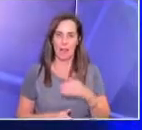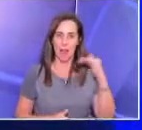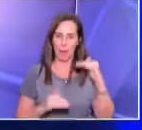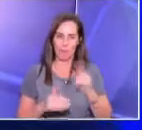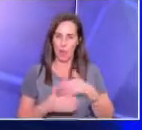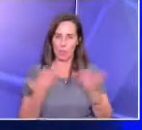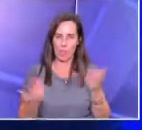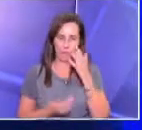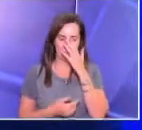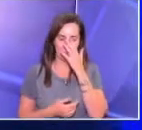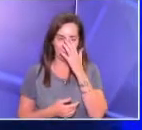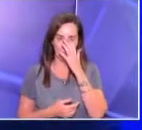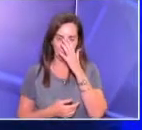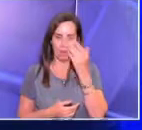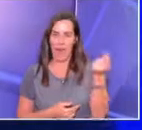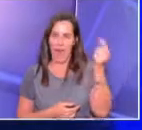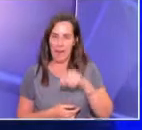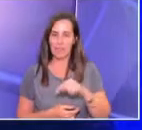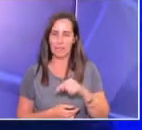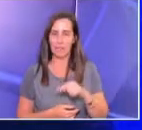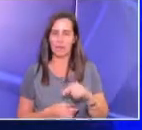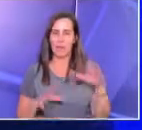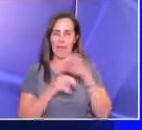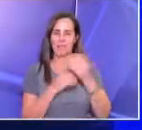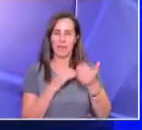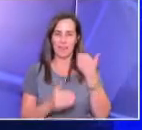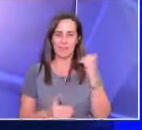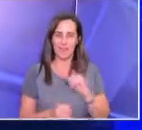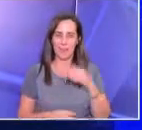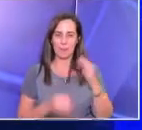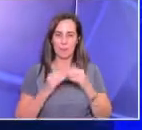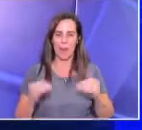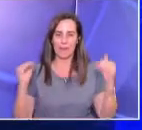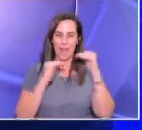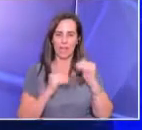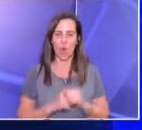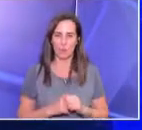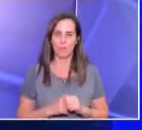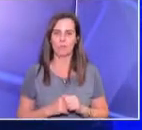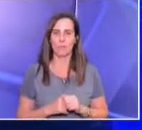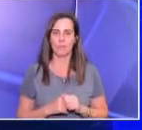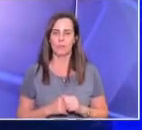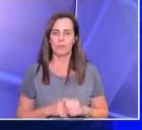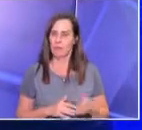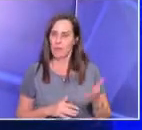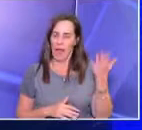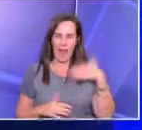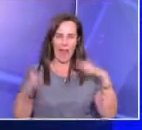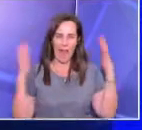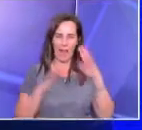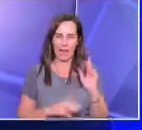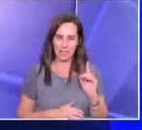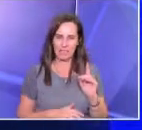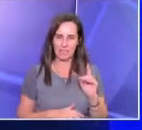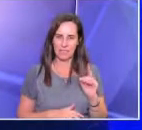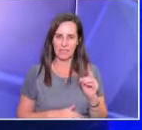הם לא סתם. את היית פה והתראיינת בערב לפני שבגץ הלך. עלה הבגץ. הייתה פאניקה,